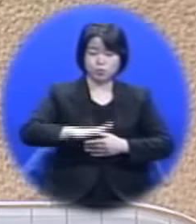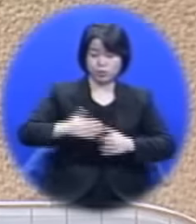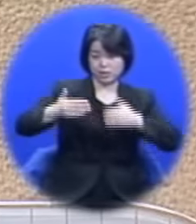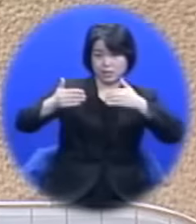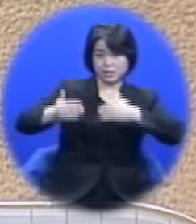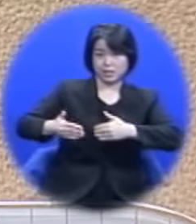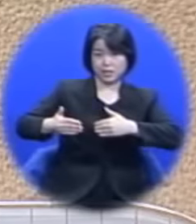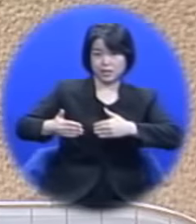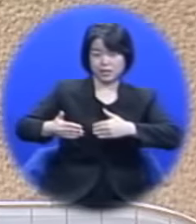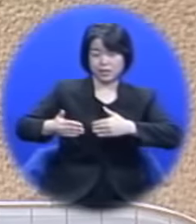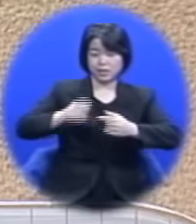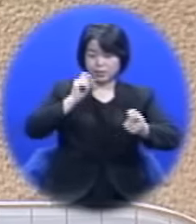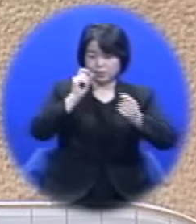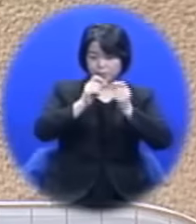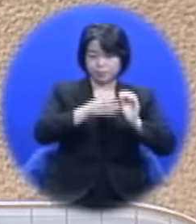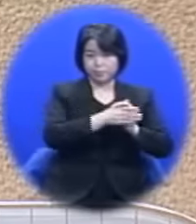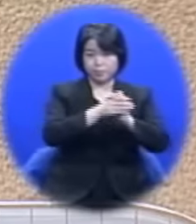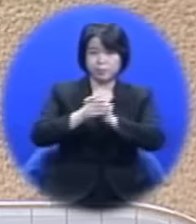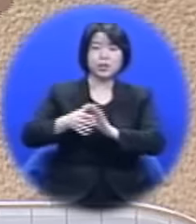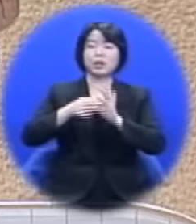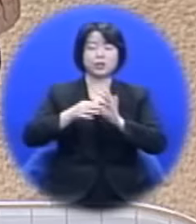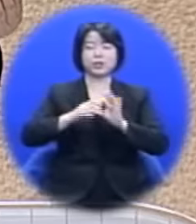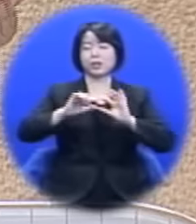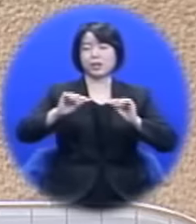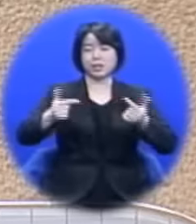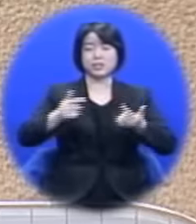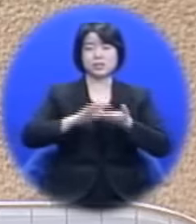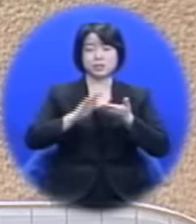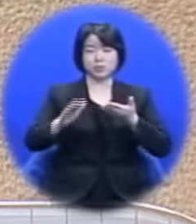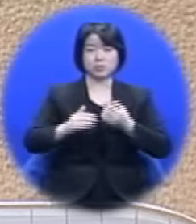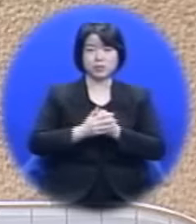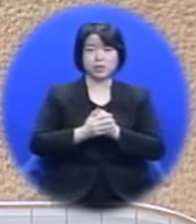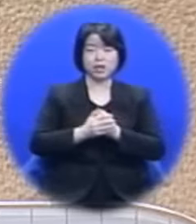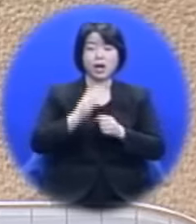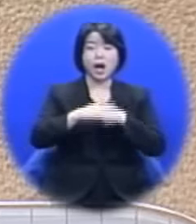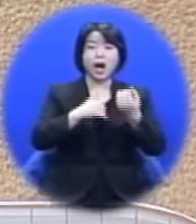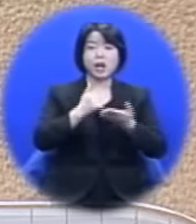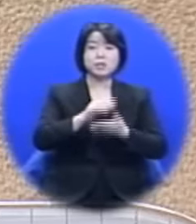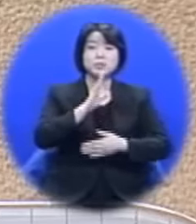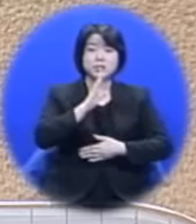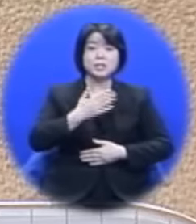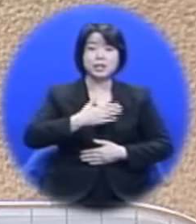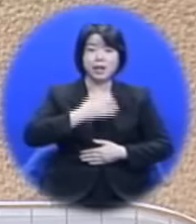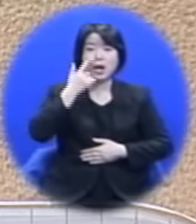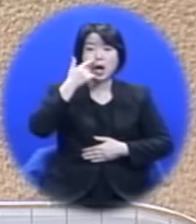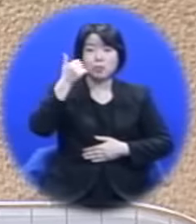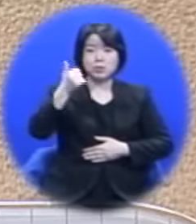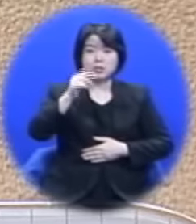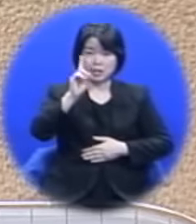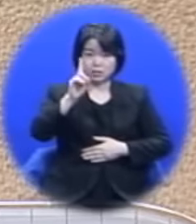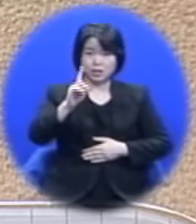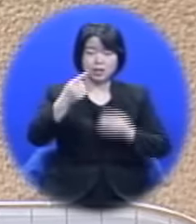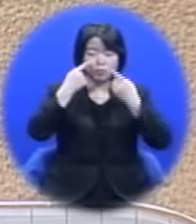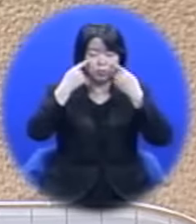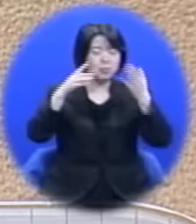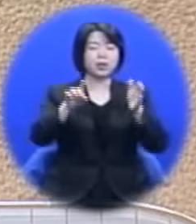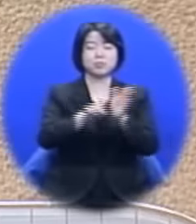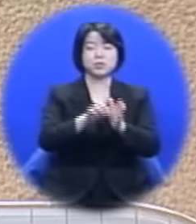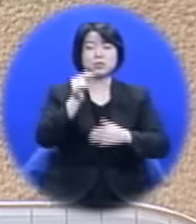친밀함이 없는 거예요 하나님이 내 아버지라는 사실 그 하나를 분명하게 믿지 못하고 있는